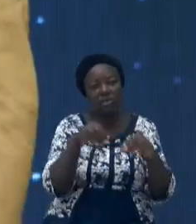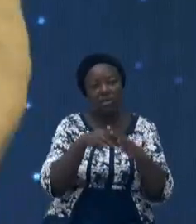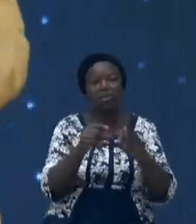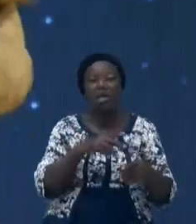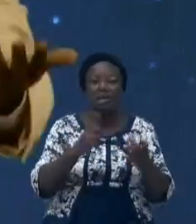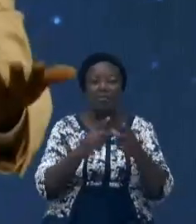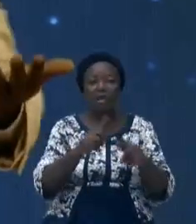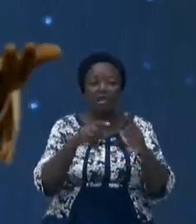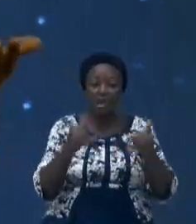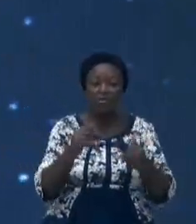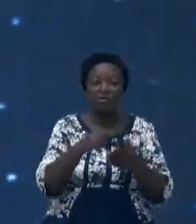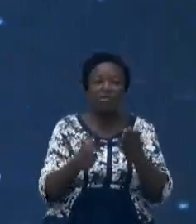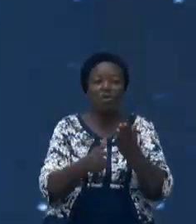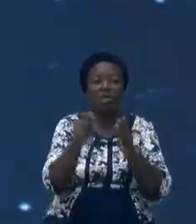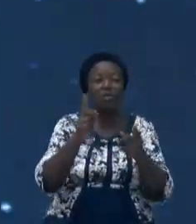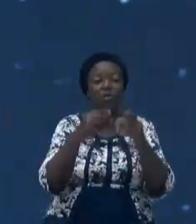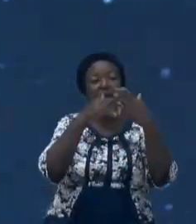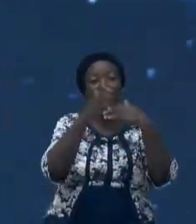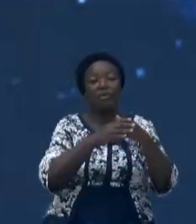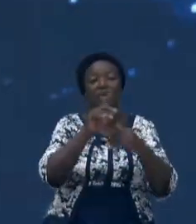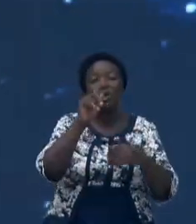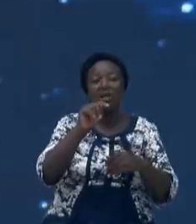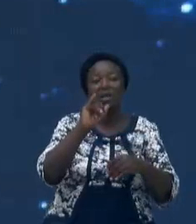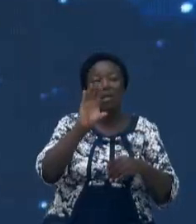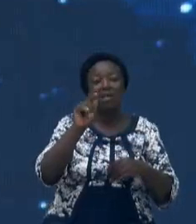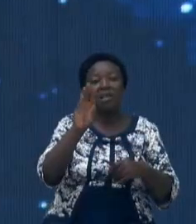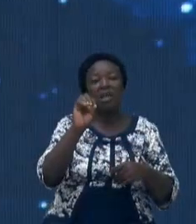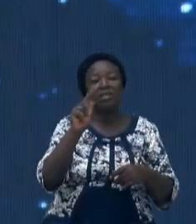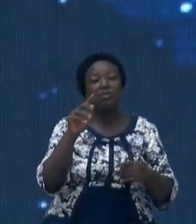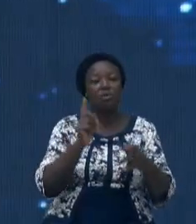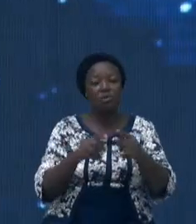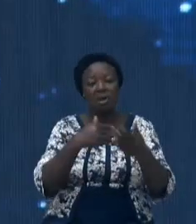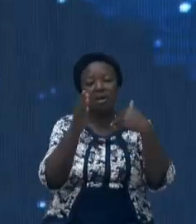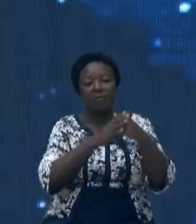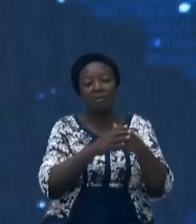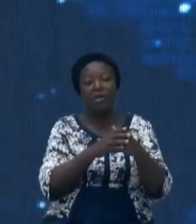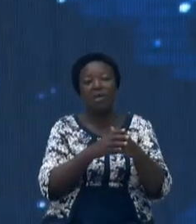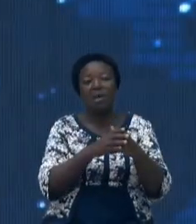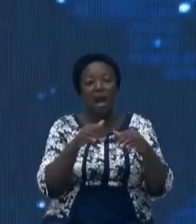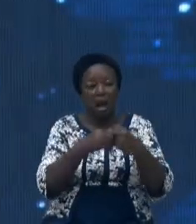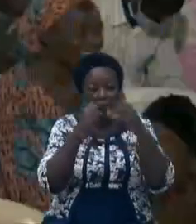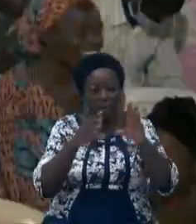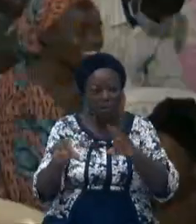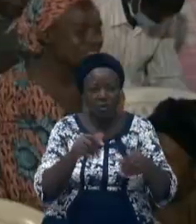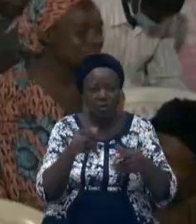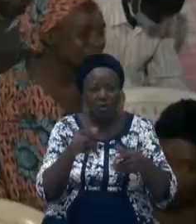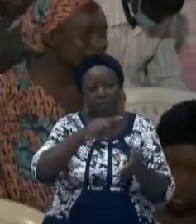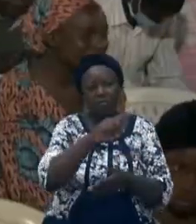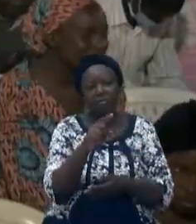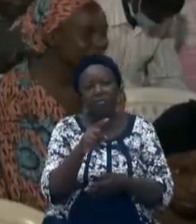payer le billet main le billet pour aller au ciel gd le biais pour aller au